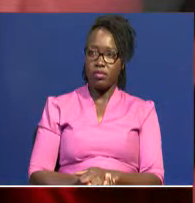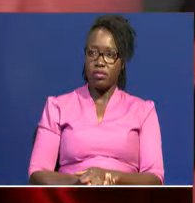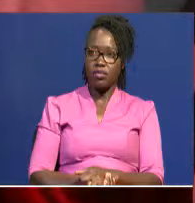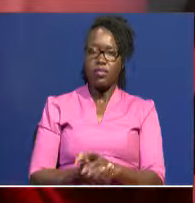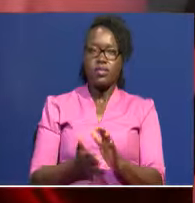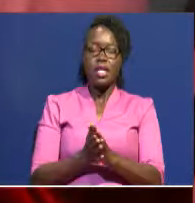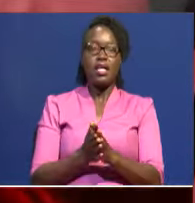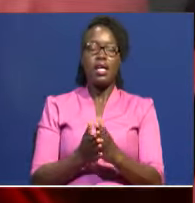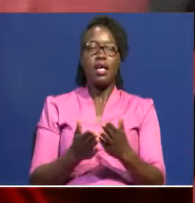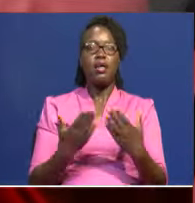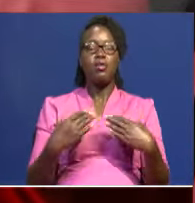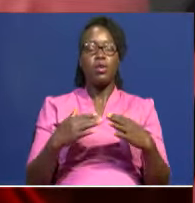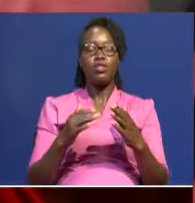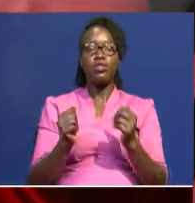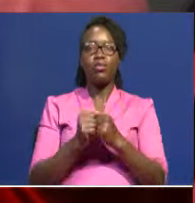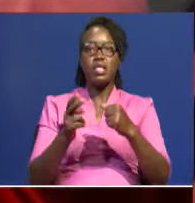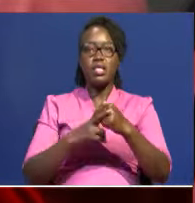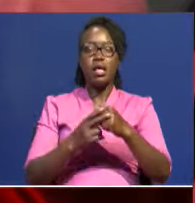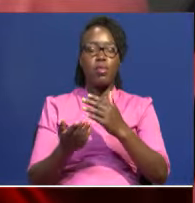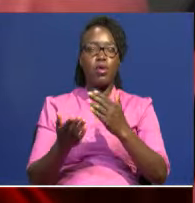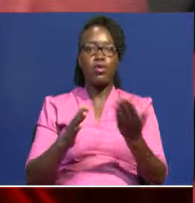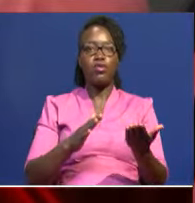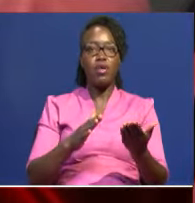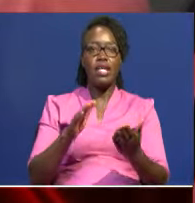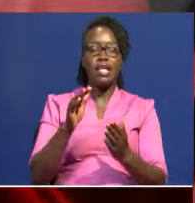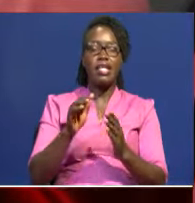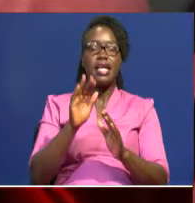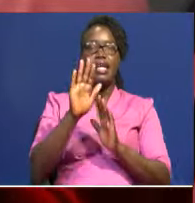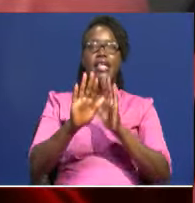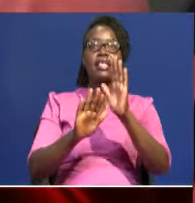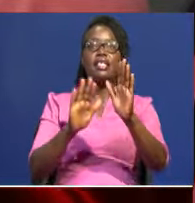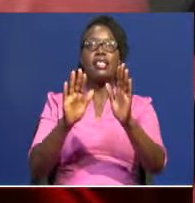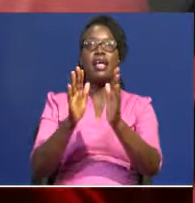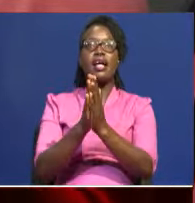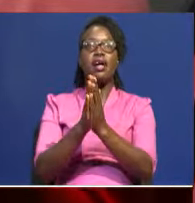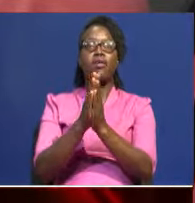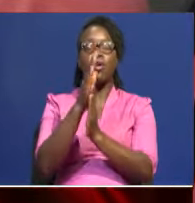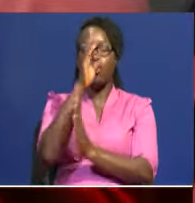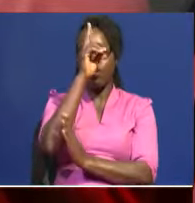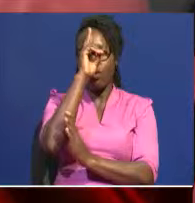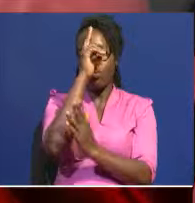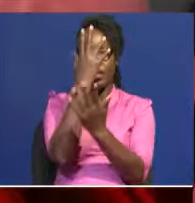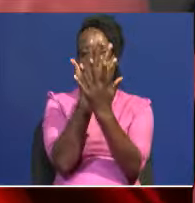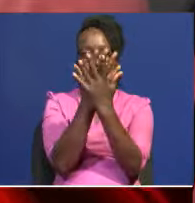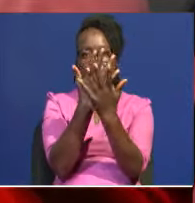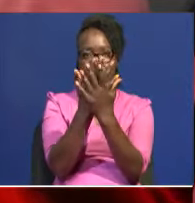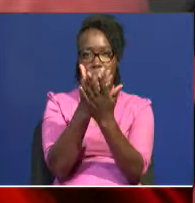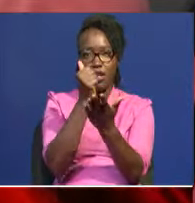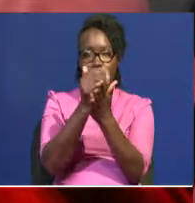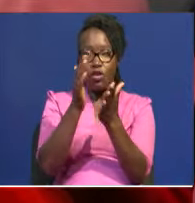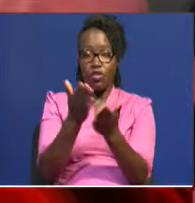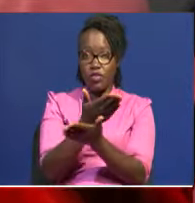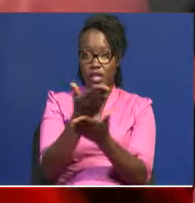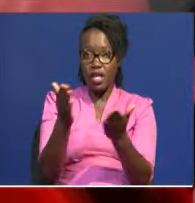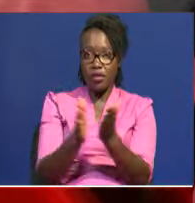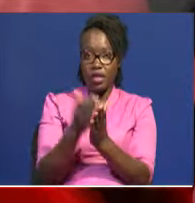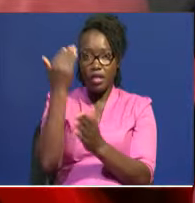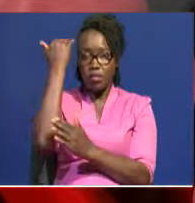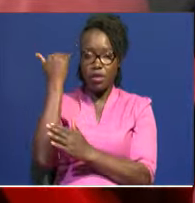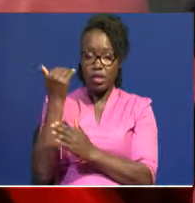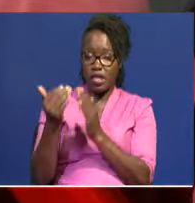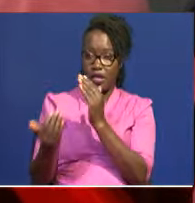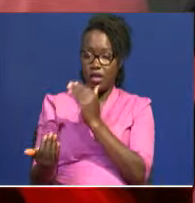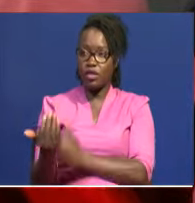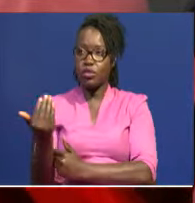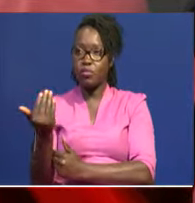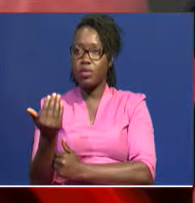Ilisababisha vifo vya watu 17 katika eneo la Kirinyaga wamezuiliwa korokoroni. Maafisa hao walifikishwa katika mahakama ya Baricho leo